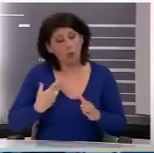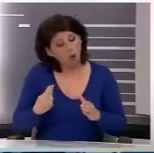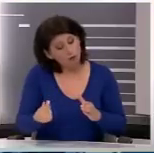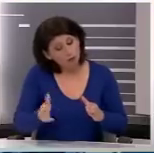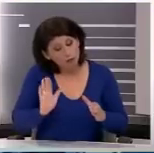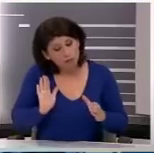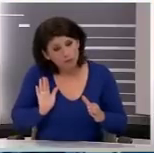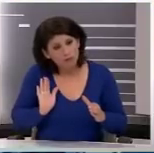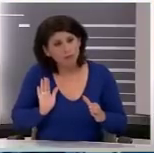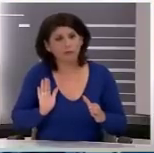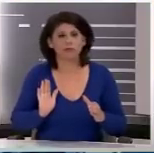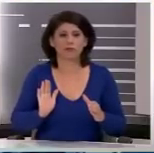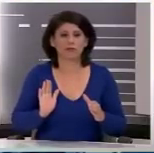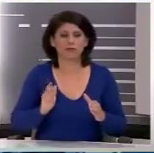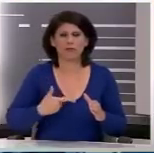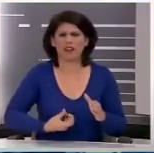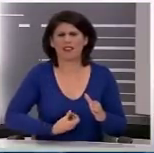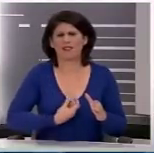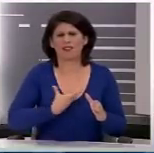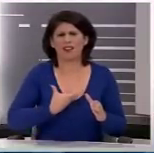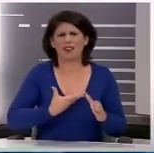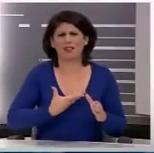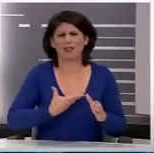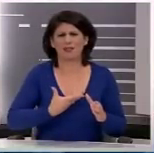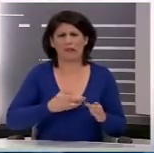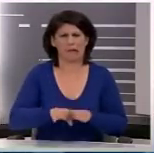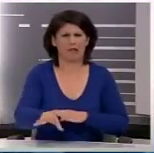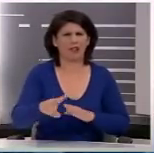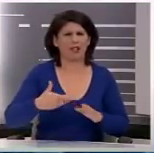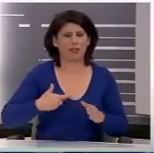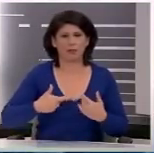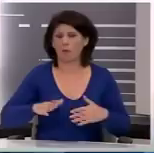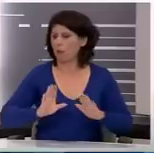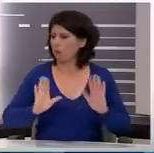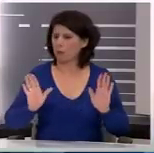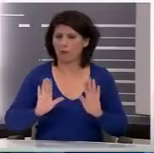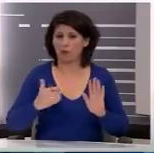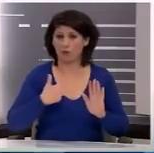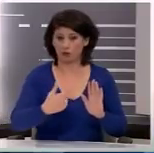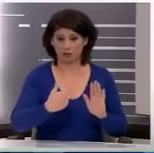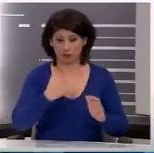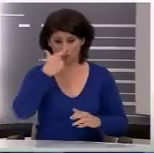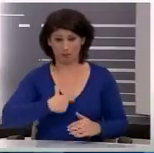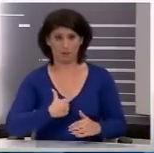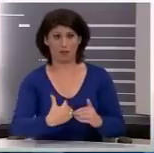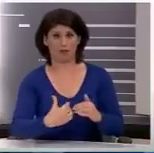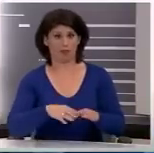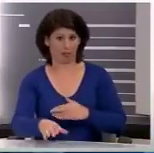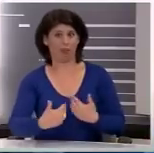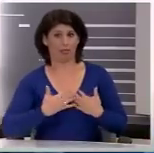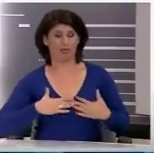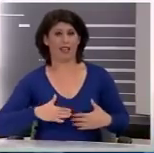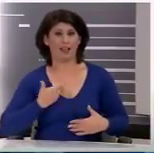εύχομαι, δεν εκφράζω μυσαλλοδοξία όπως εκφράζεται εναντίον μας.